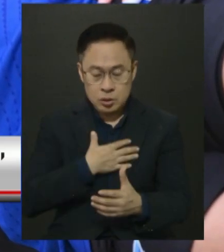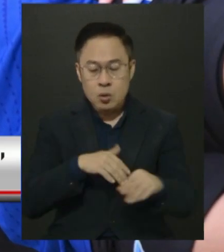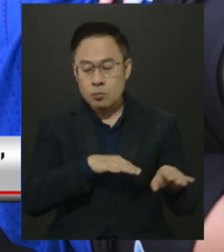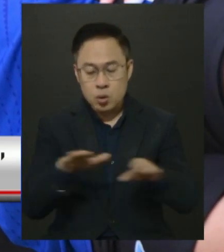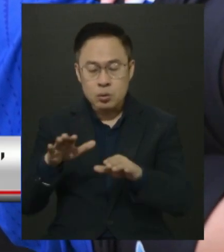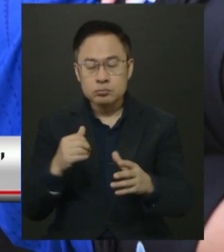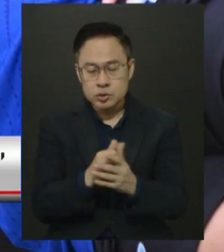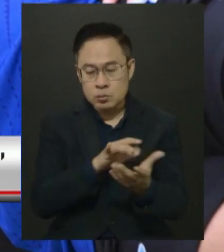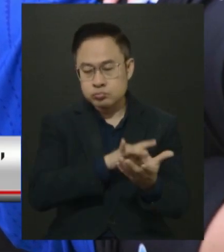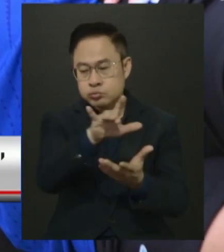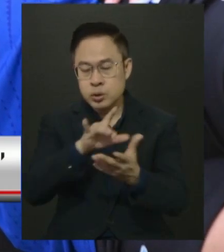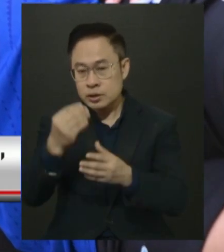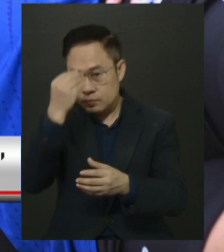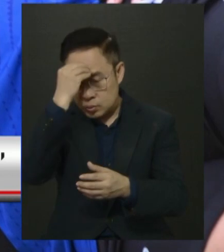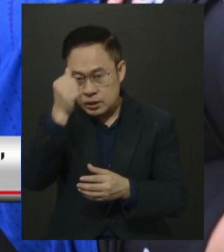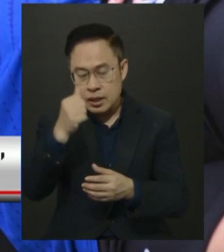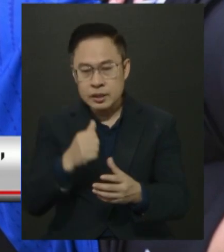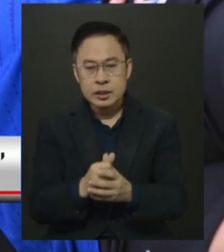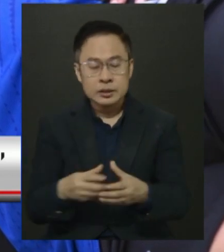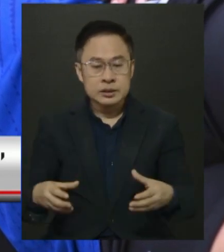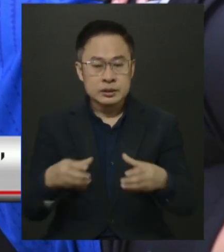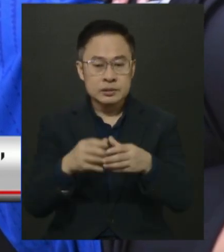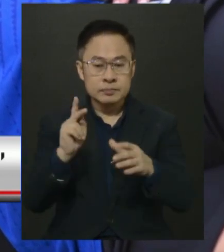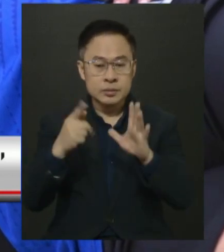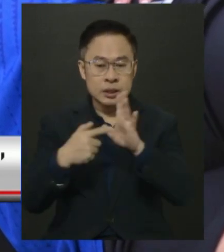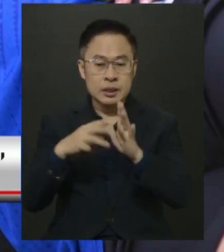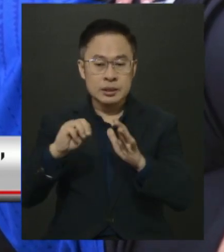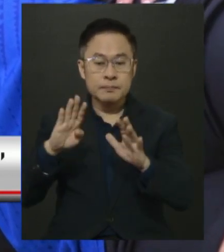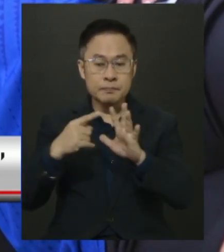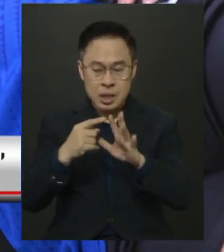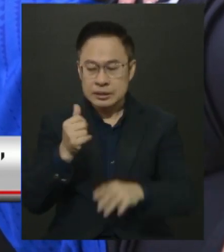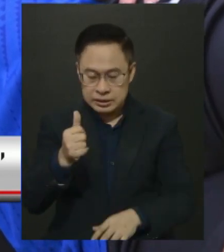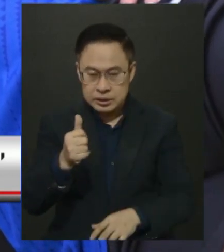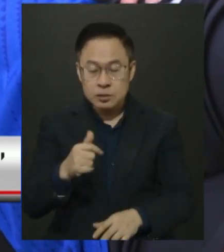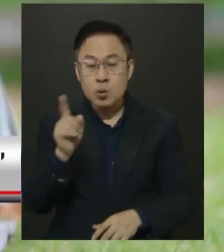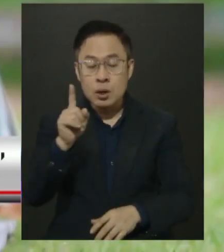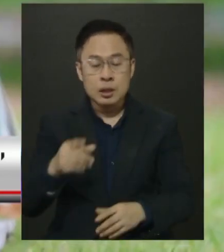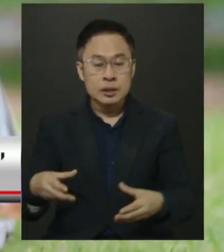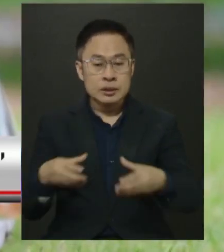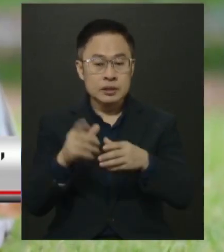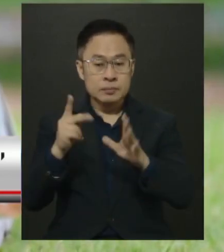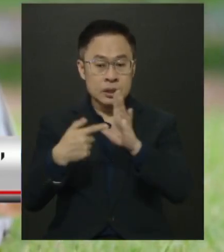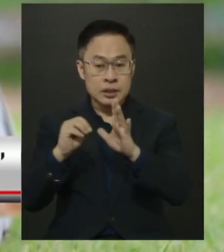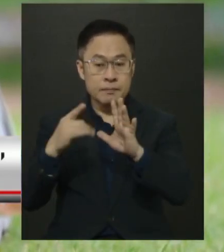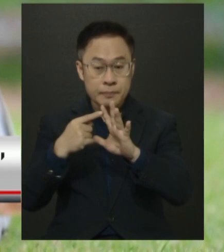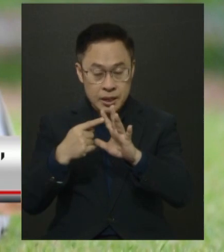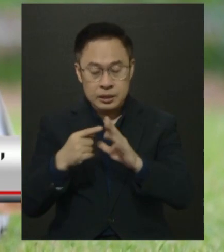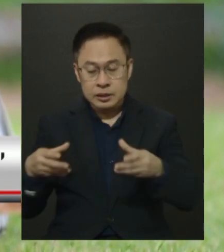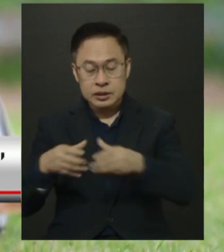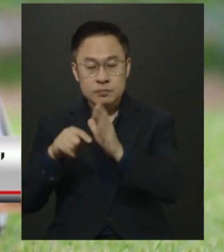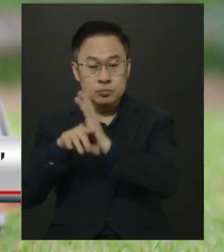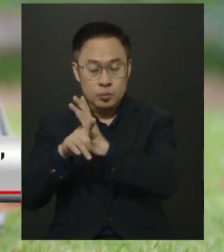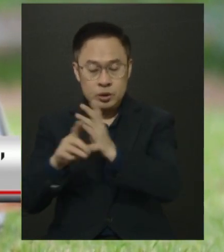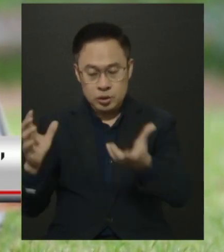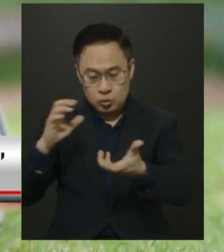ไหนก็ได้แต่ถ้าให้เลือกก็อยากจะอยู่กับกัมบะโอซาก้านะคะเพราะว่าเป็นพันธมิตรของสโมสรชลบุรีรวมถึง